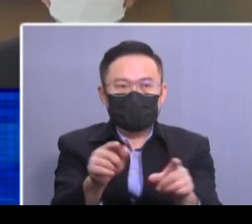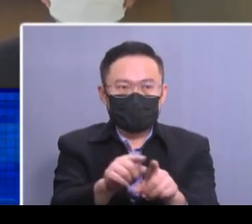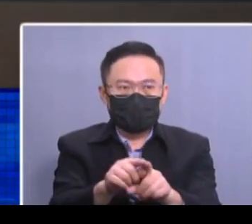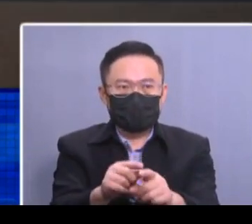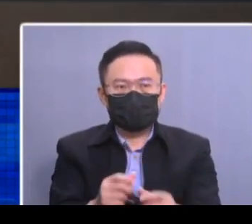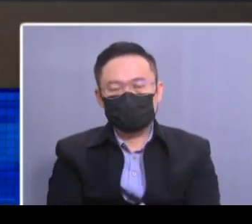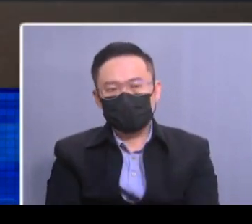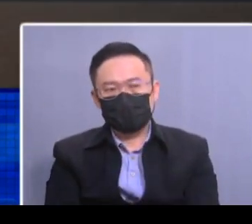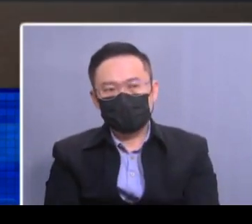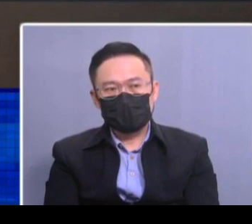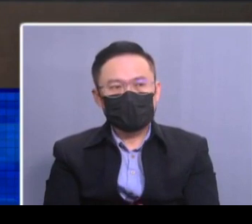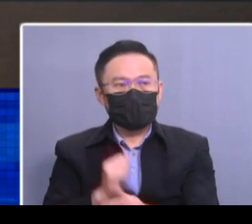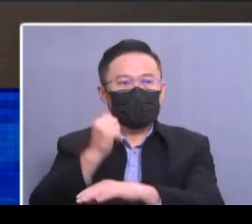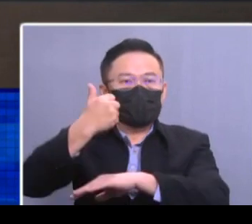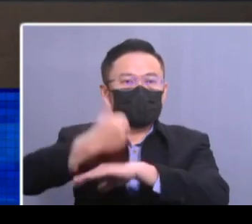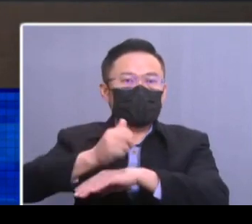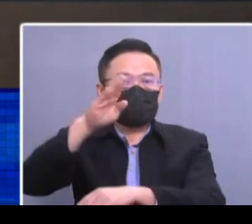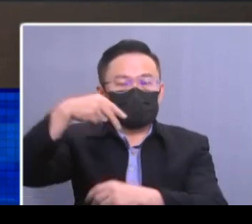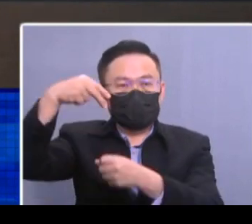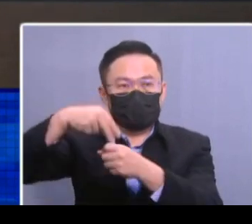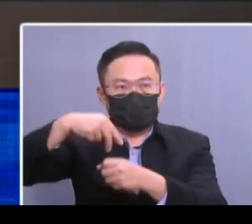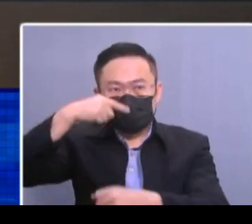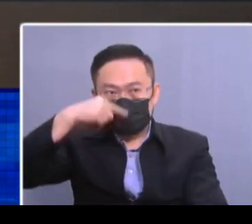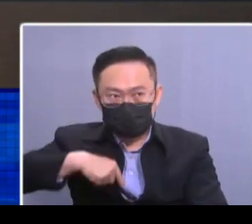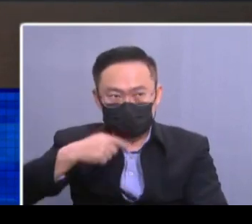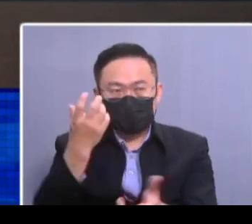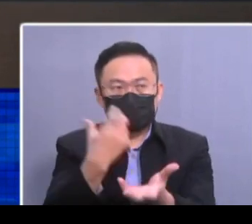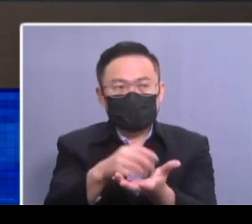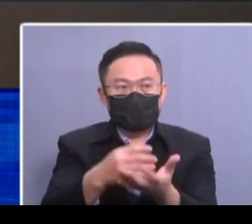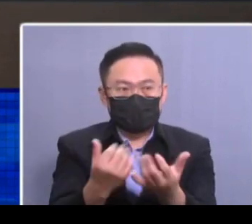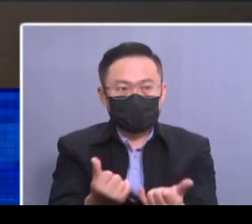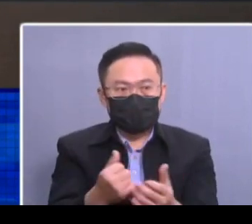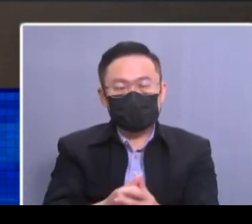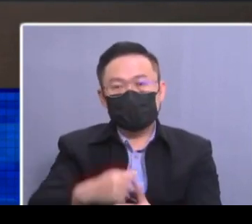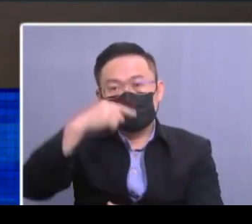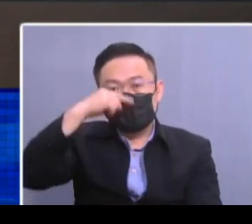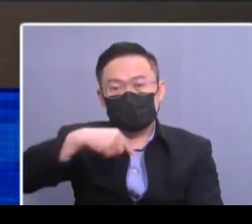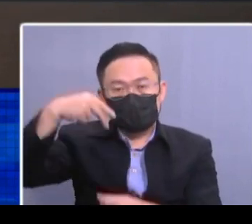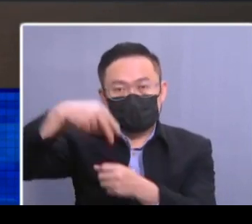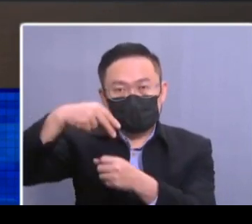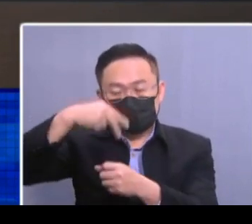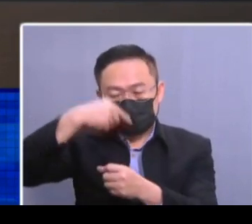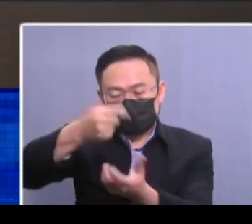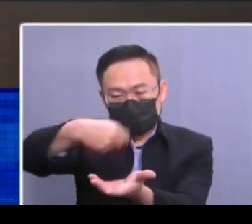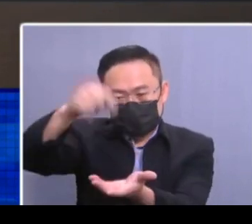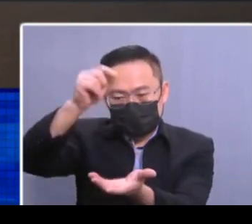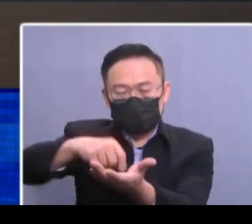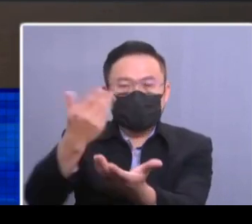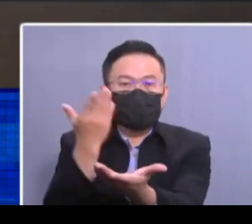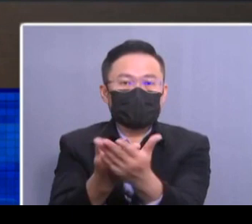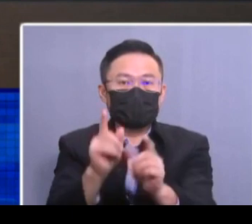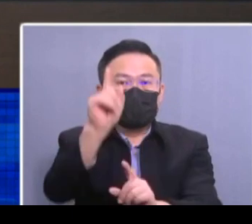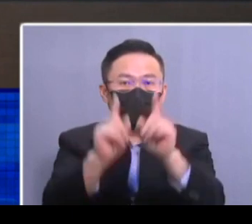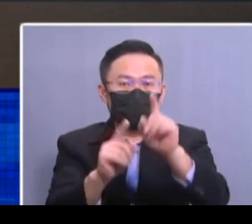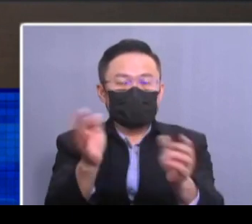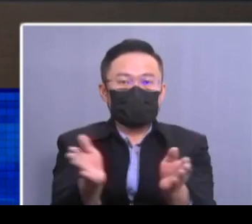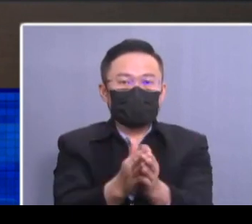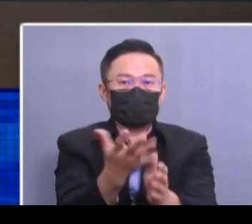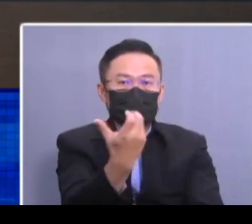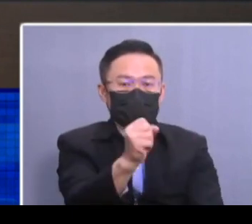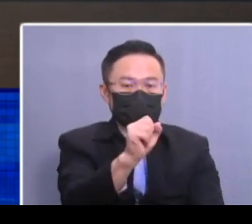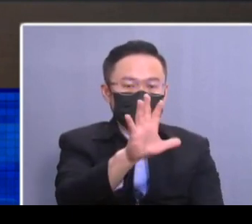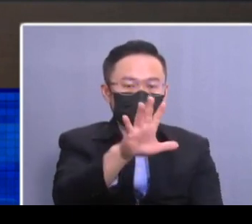วิรัชเอื้อนฤมิตขา coไทยออยล์ก็แถลงว่าทยอยลงนำซื้อหุ้นเป็นสัดส่วนไม่เกิน15.30